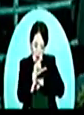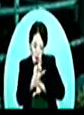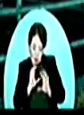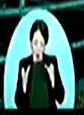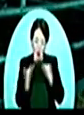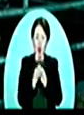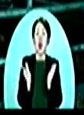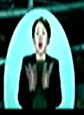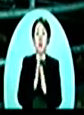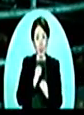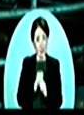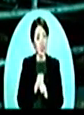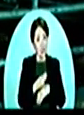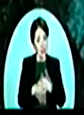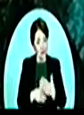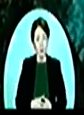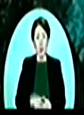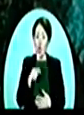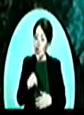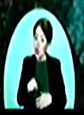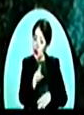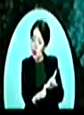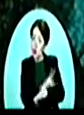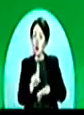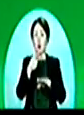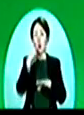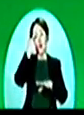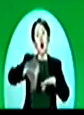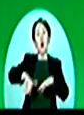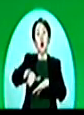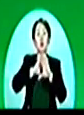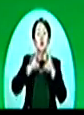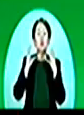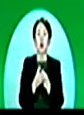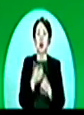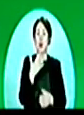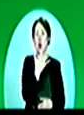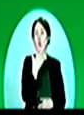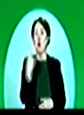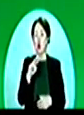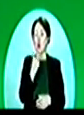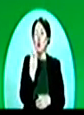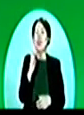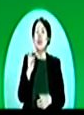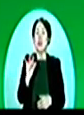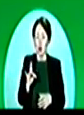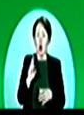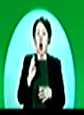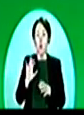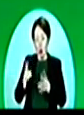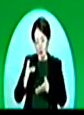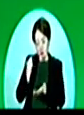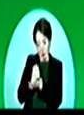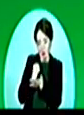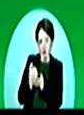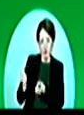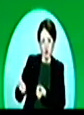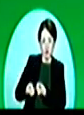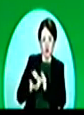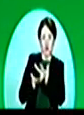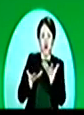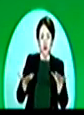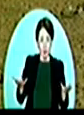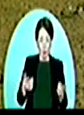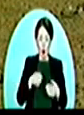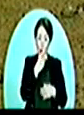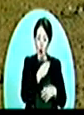хүрээлэн, эрдэмтэн судлаачдтай хамтран ажилласан. Үүний үр дүнд Монгол улсад нийт 52 үйлдвэр өмг баталгаажаад